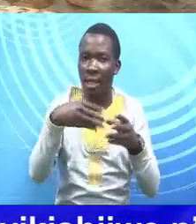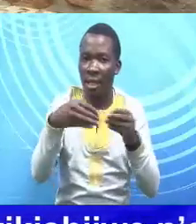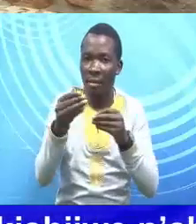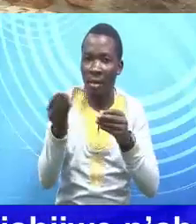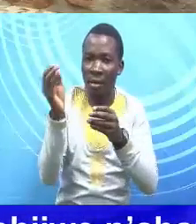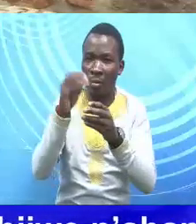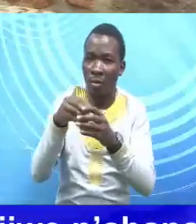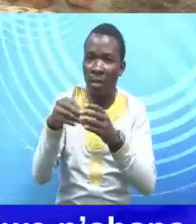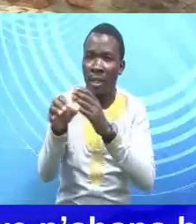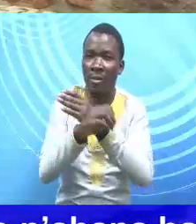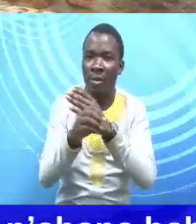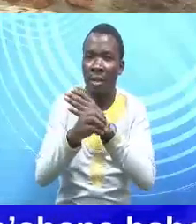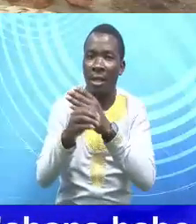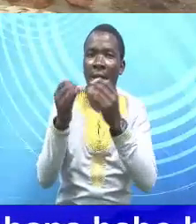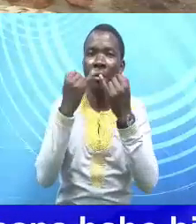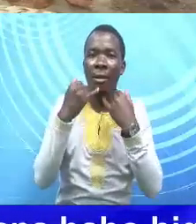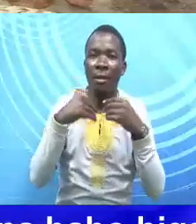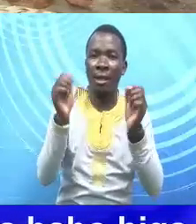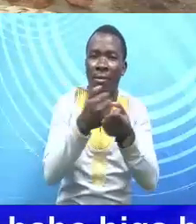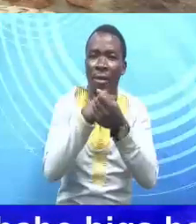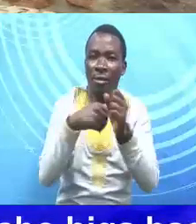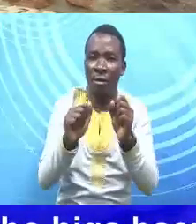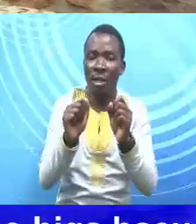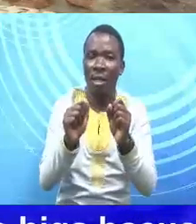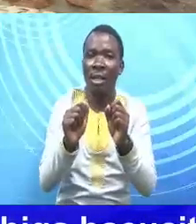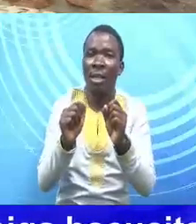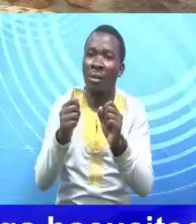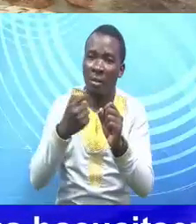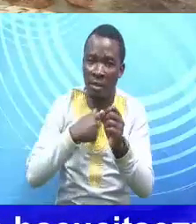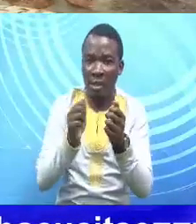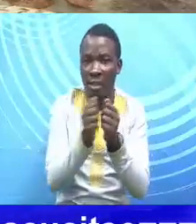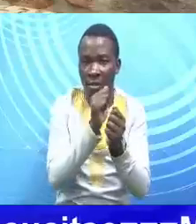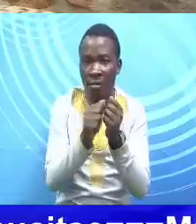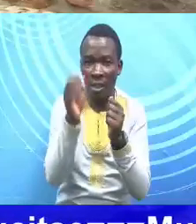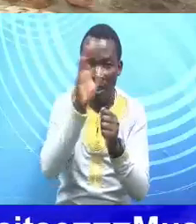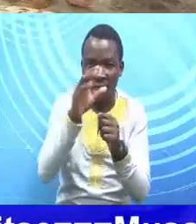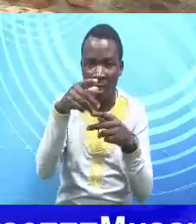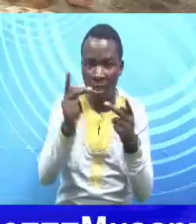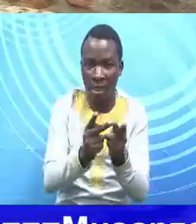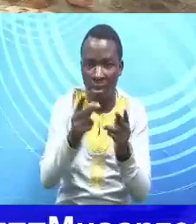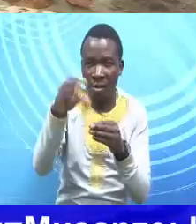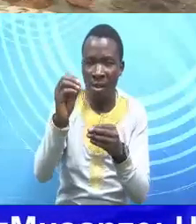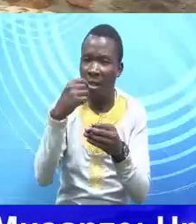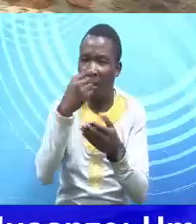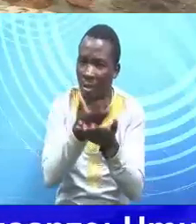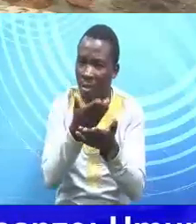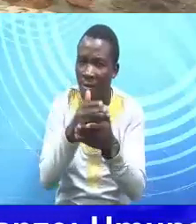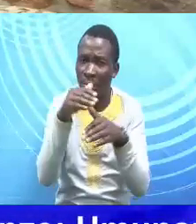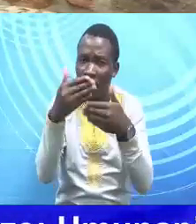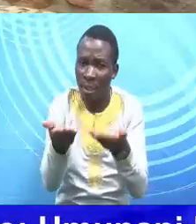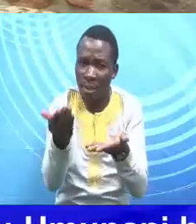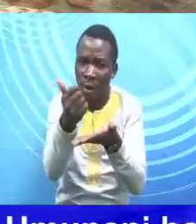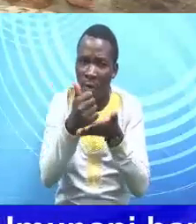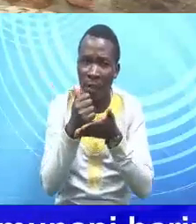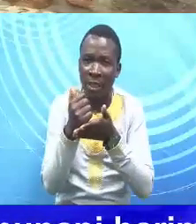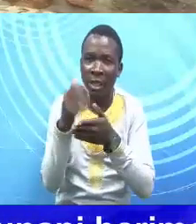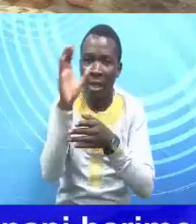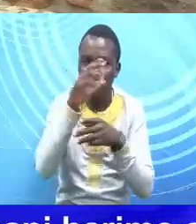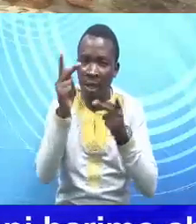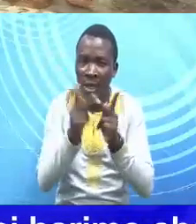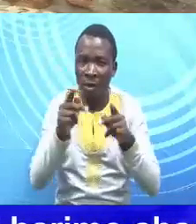ntago byashoboka ko banjyana n'inshake honje ntabwira se bamfashije nkashakisha ahantu nabandi yenda mu minsi